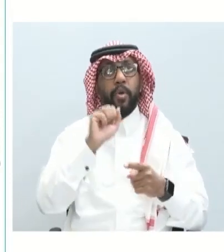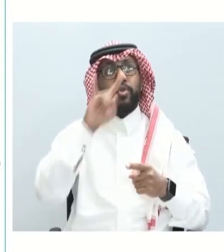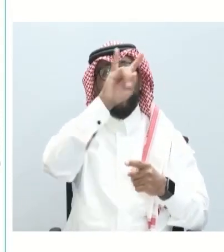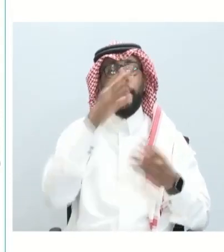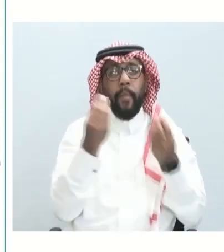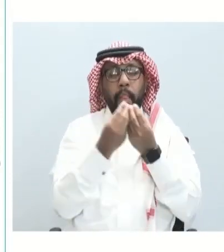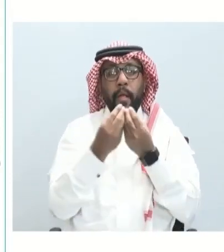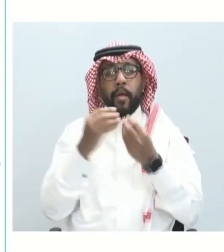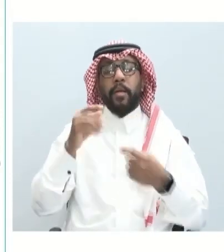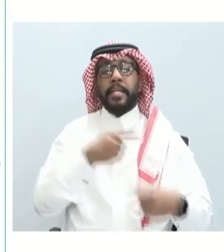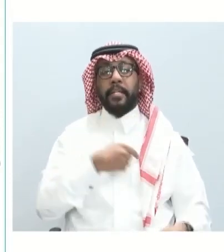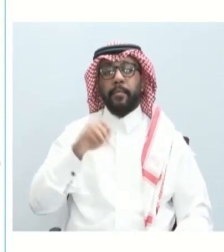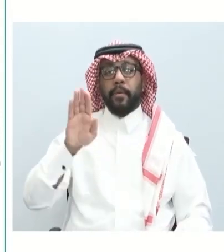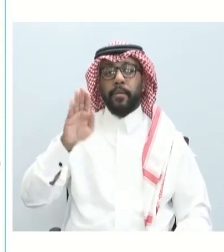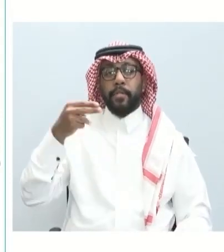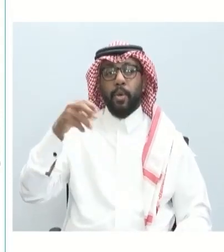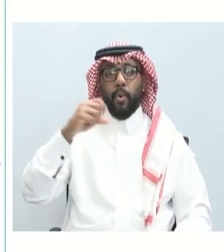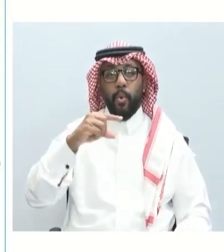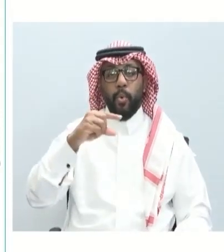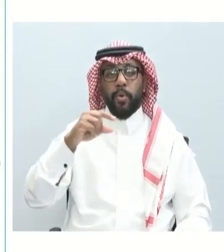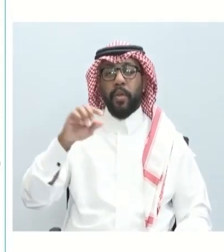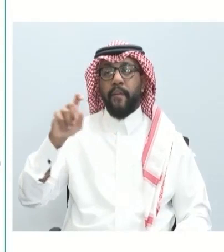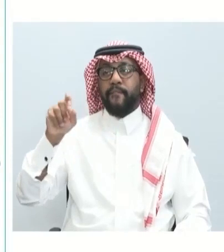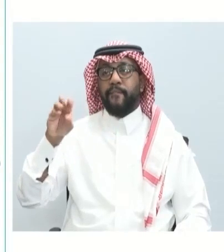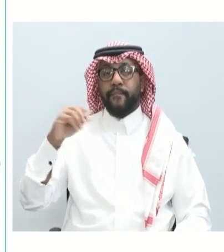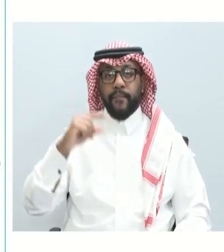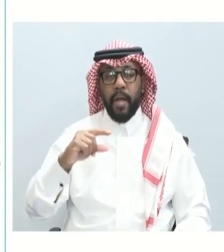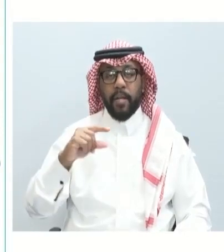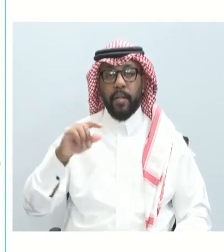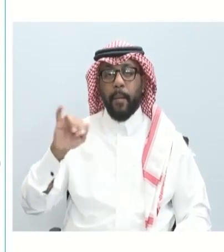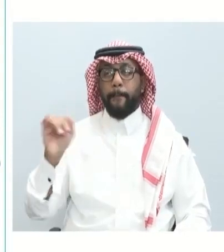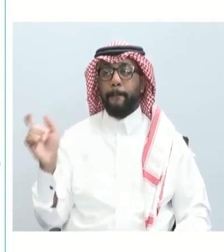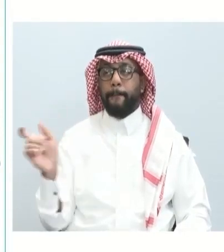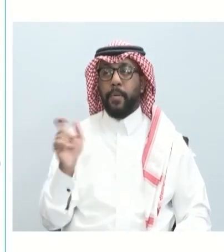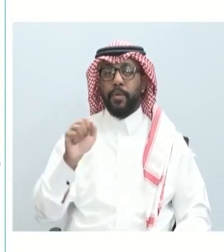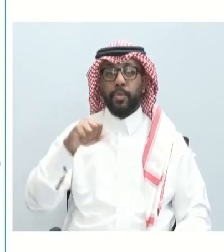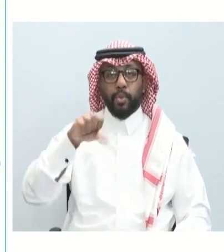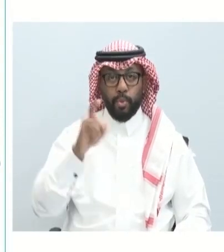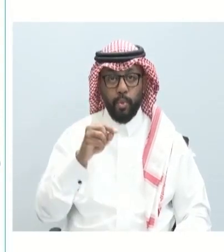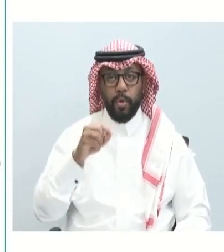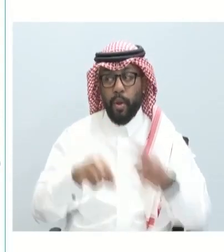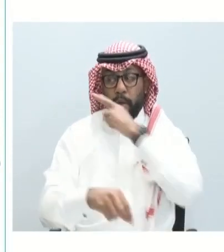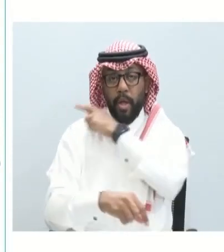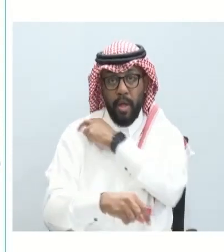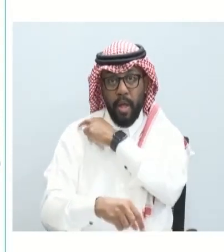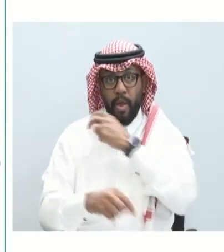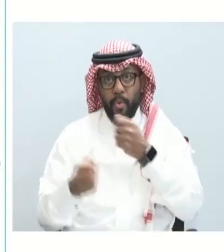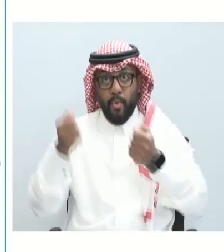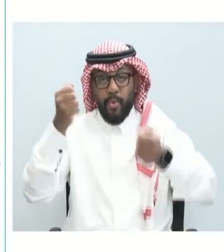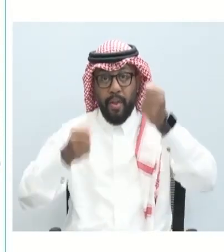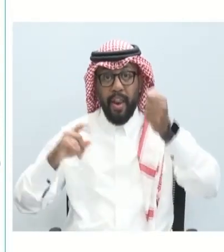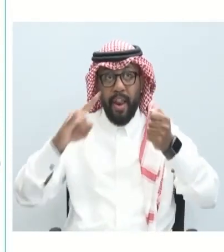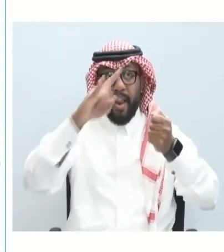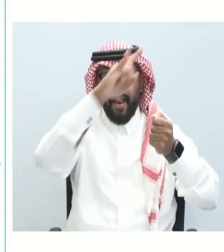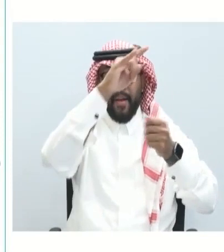سعود فهد منصور القائد المساعد الان نركز القائد المساعد